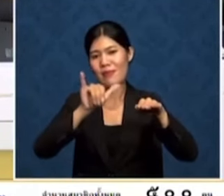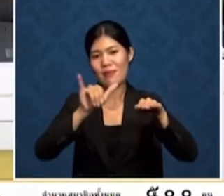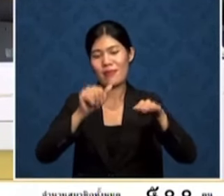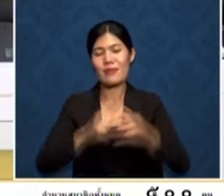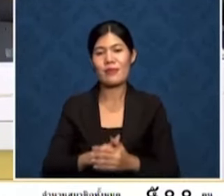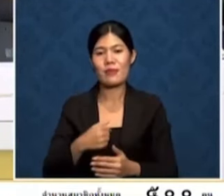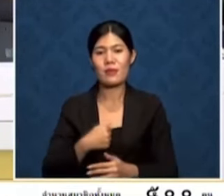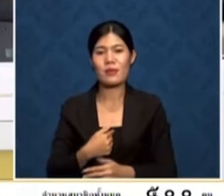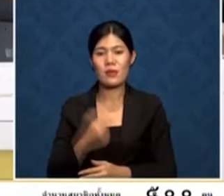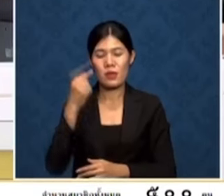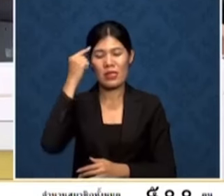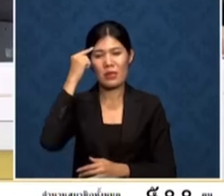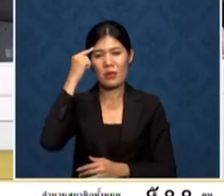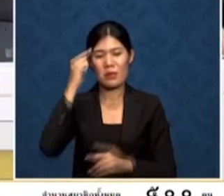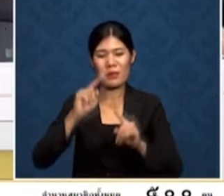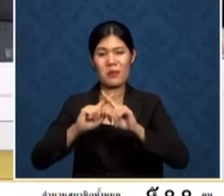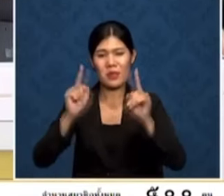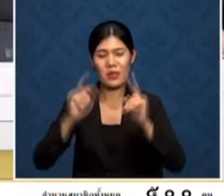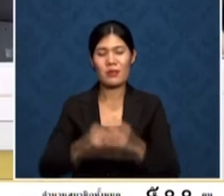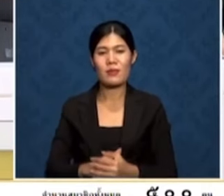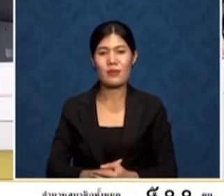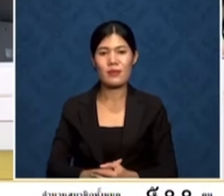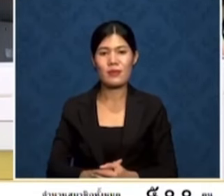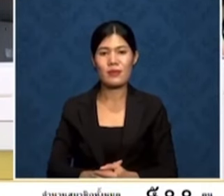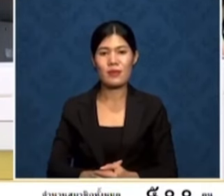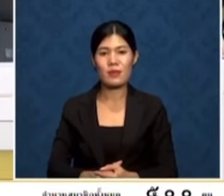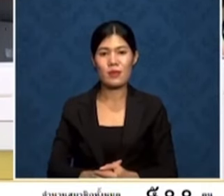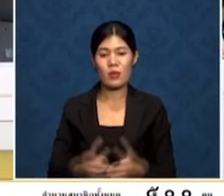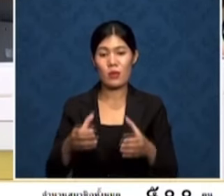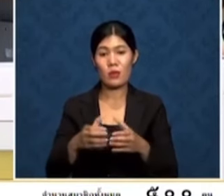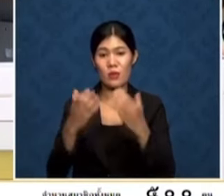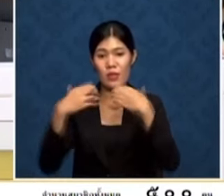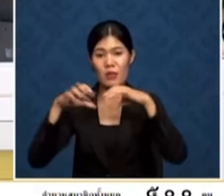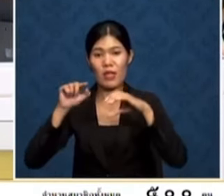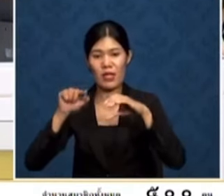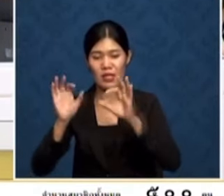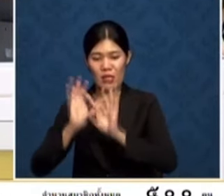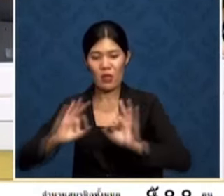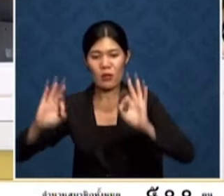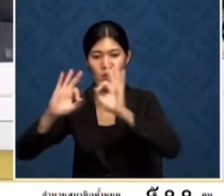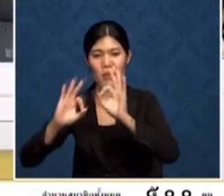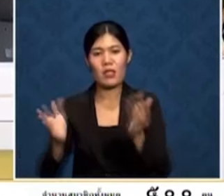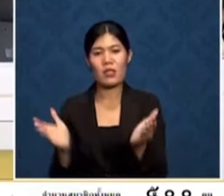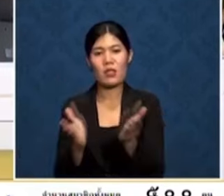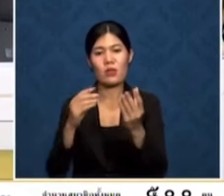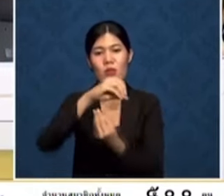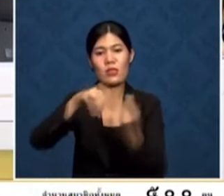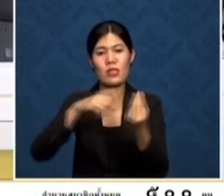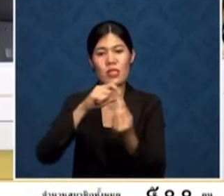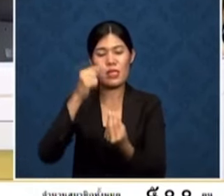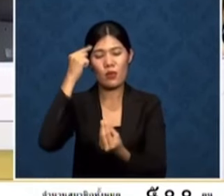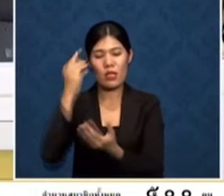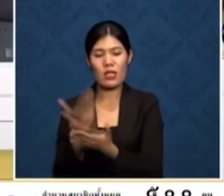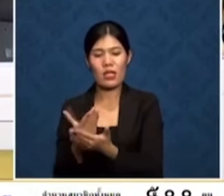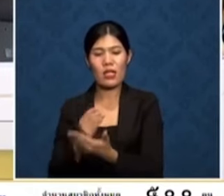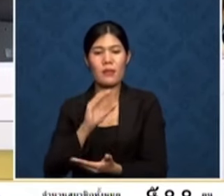ต่างกันอย่างชัดเจนนะครับรัฐบาลนี้เน้นในเรื่องของการกระตุ้นเศรษฐกิจต้องการที่จะอัดฉีดเม็ดเงินเข้าไปในระบบเศรษฐกิจ